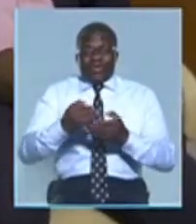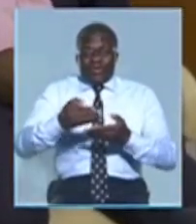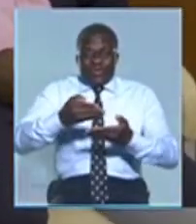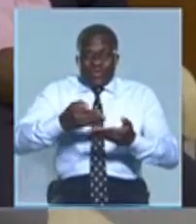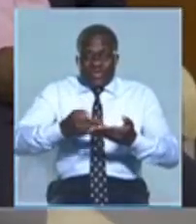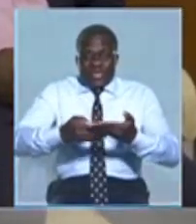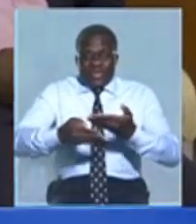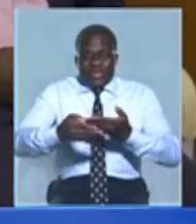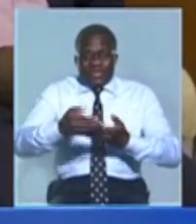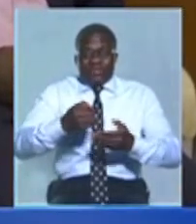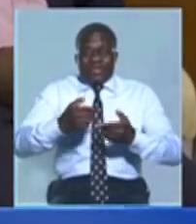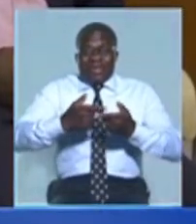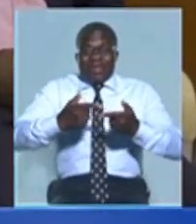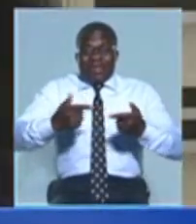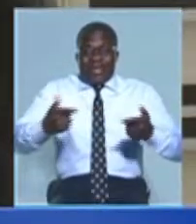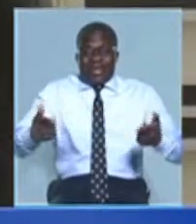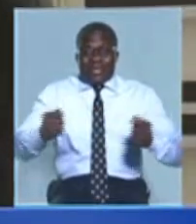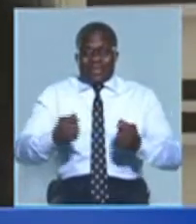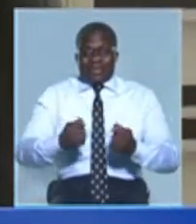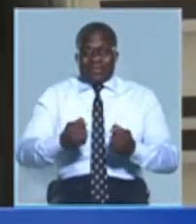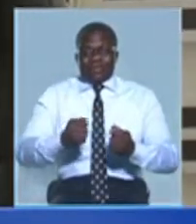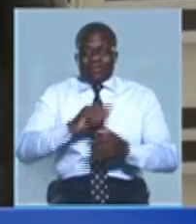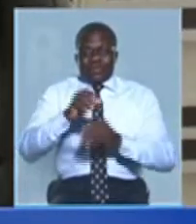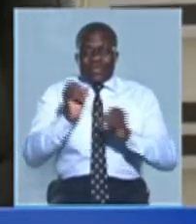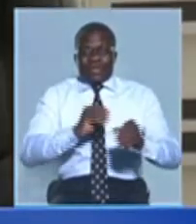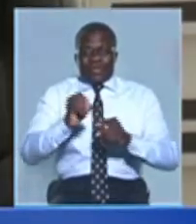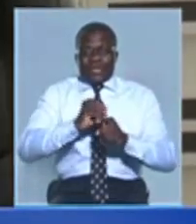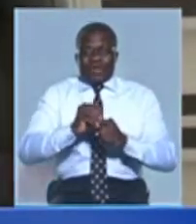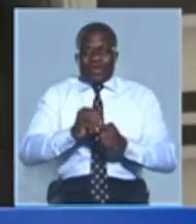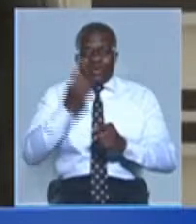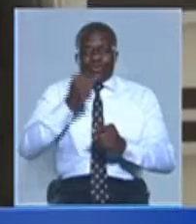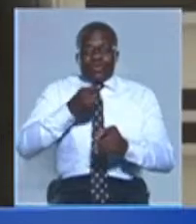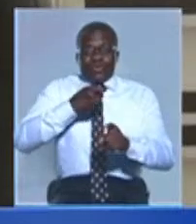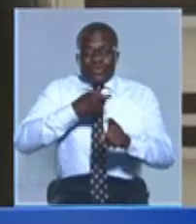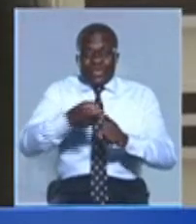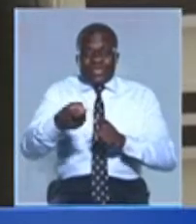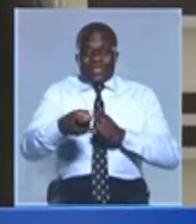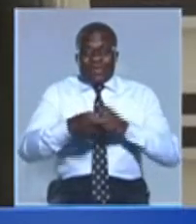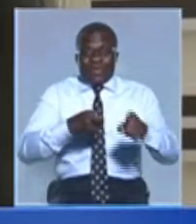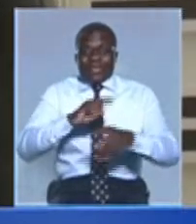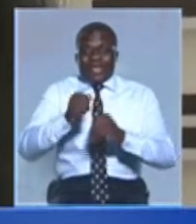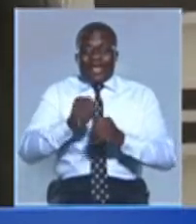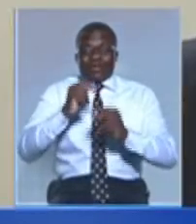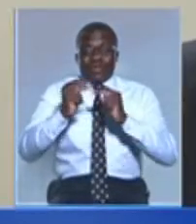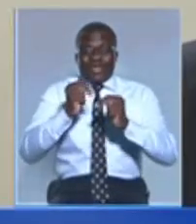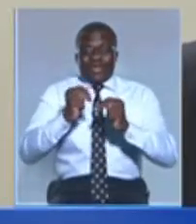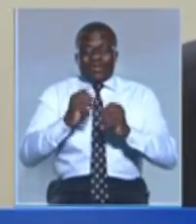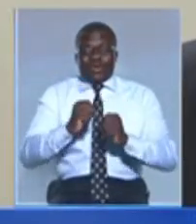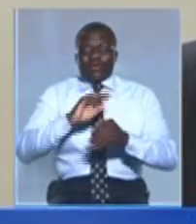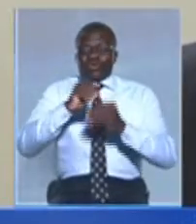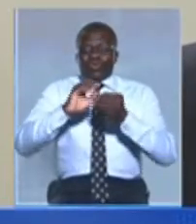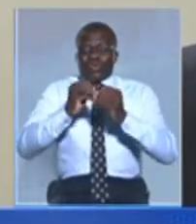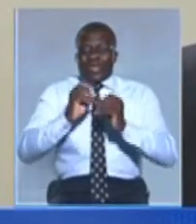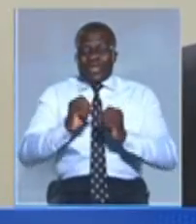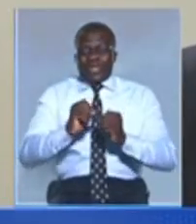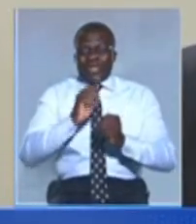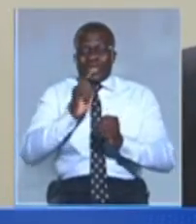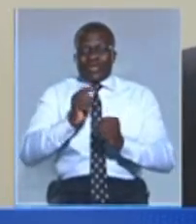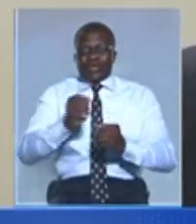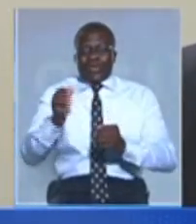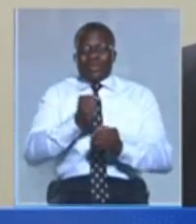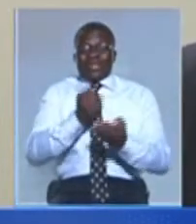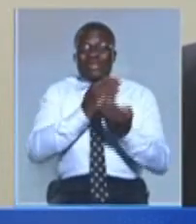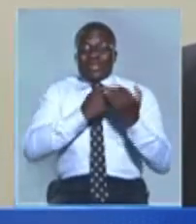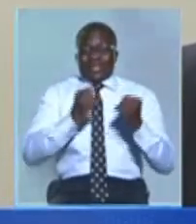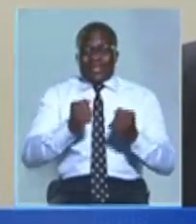entretiens assez larges. Tout a été mis en œuvre pour que ces blessés à tous les niveaux, tous degrés, soient pris en